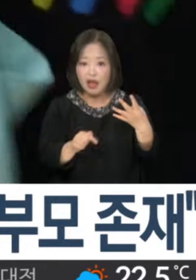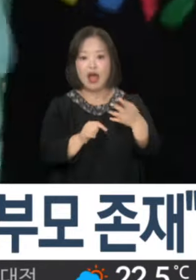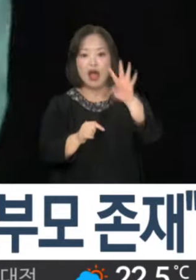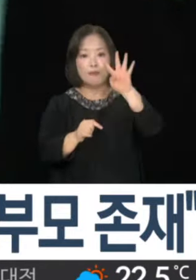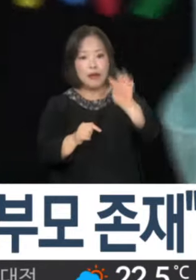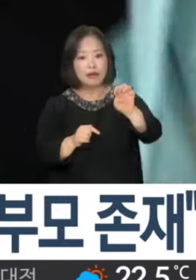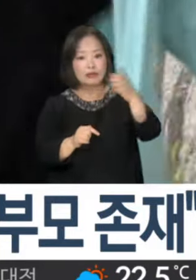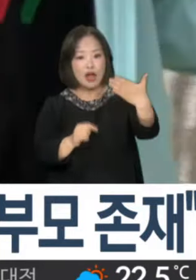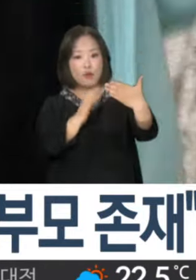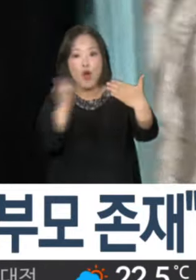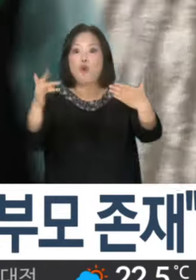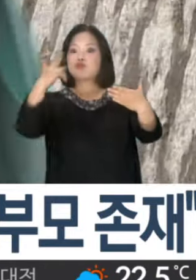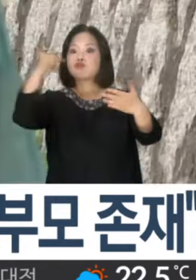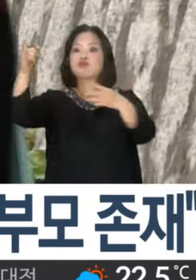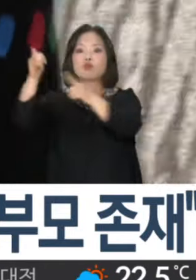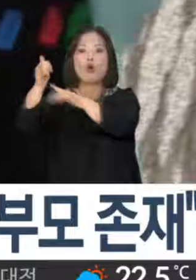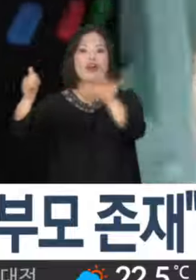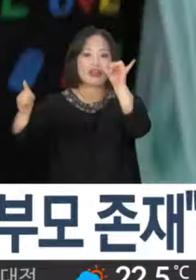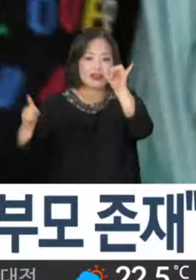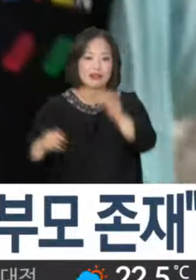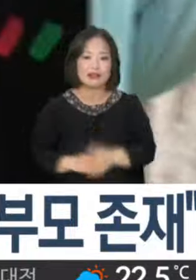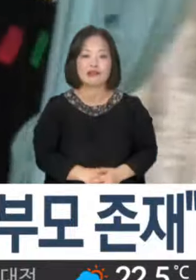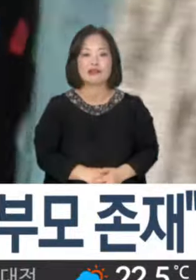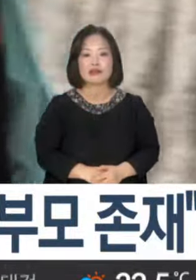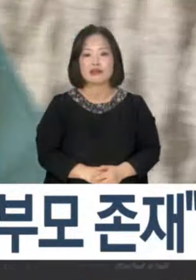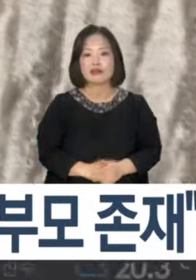49명은 부모가 있는